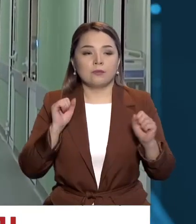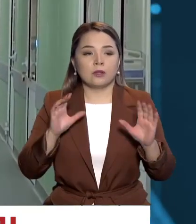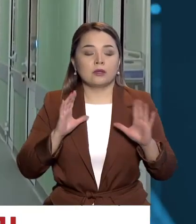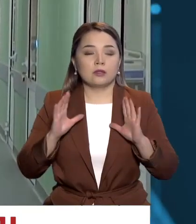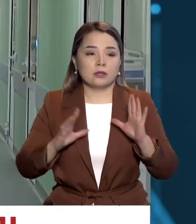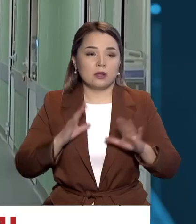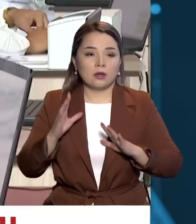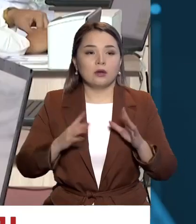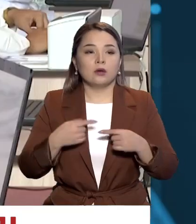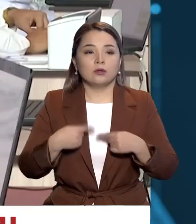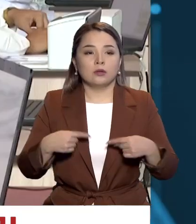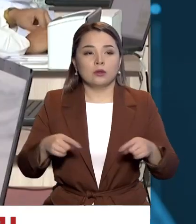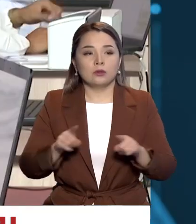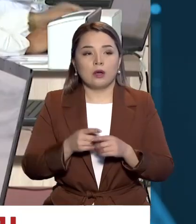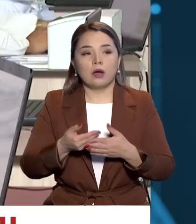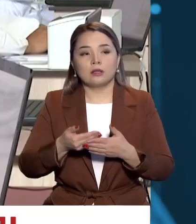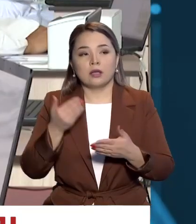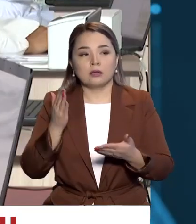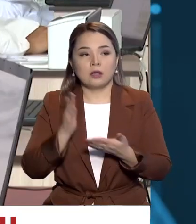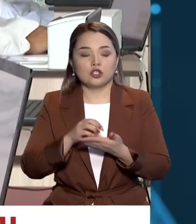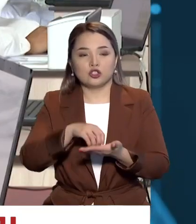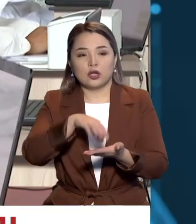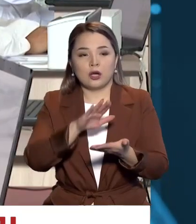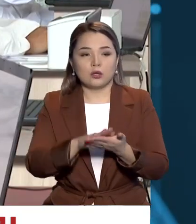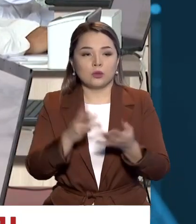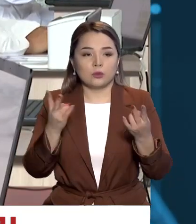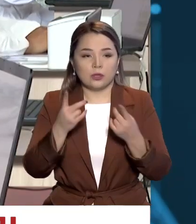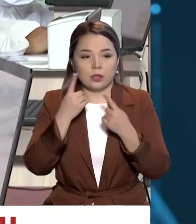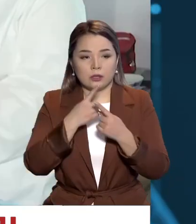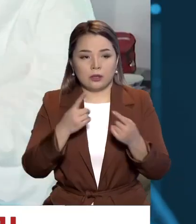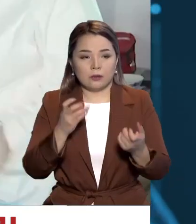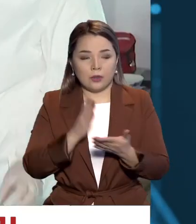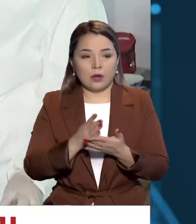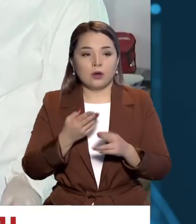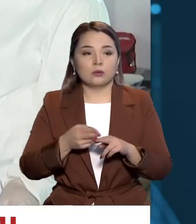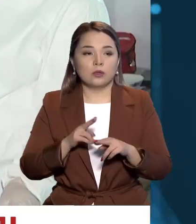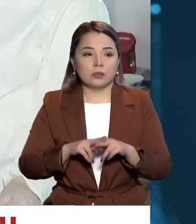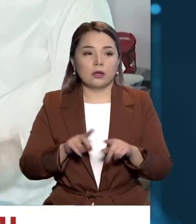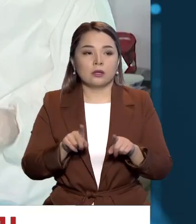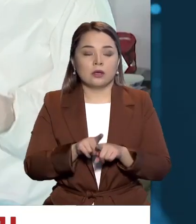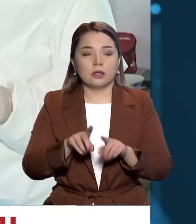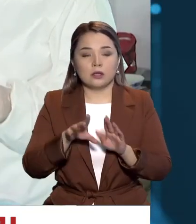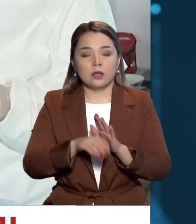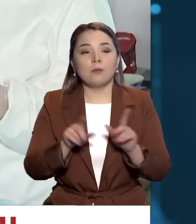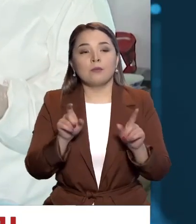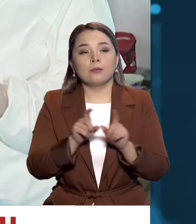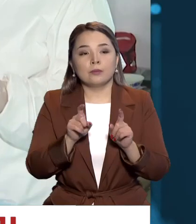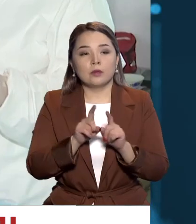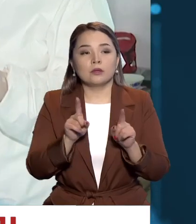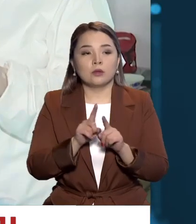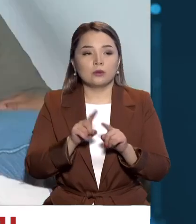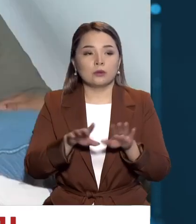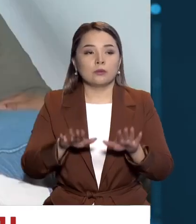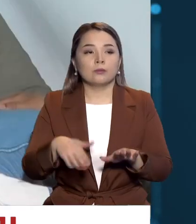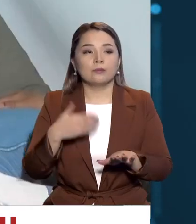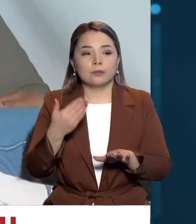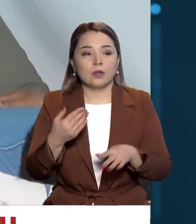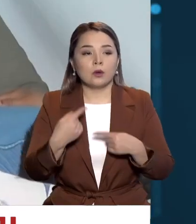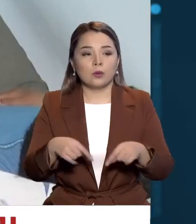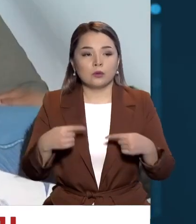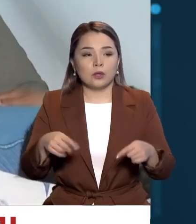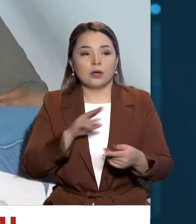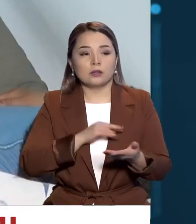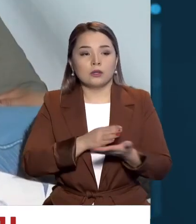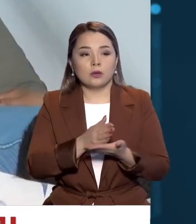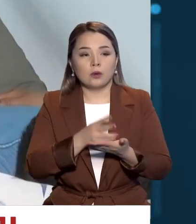және өзге де орындарға тек алдын ала жазылу арқылы ғана баруға болады. Сондай-ақ дүкендер, сауда орындары, өзге де